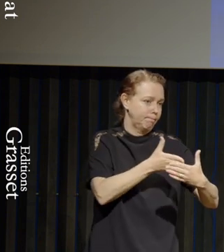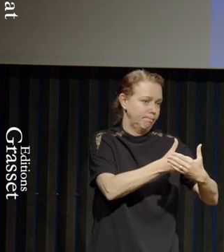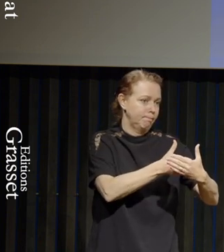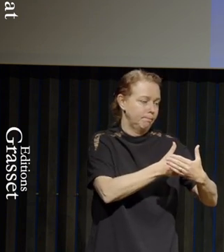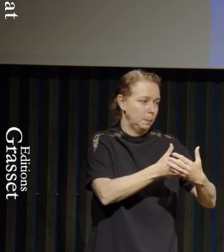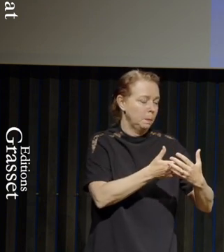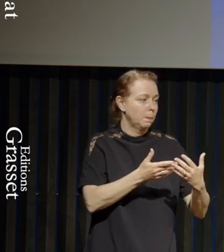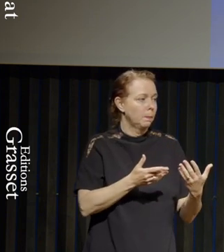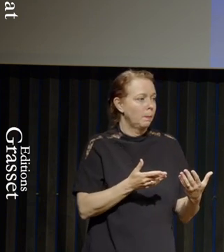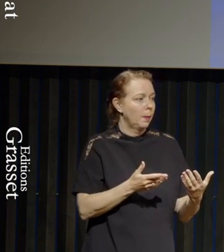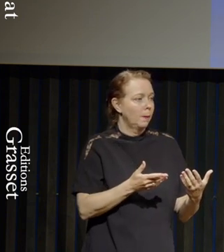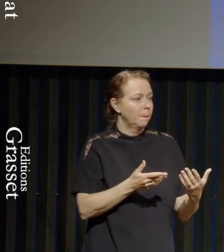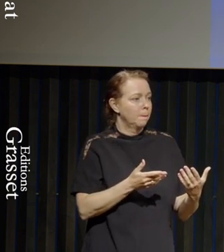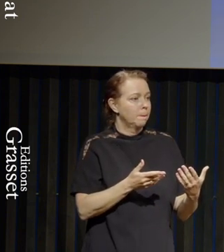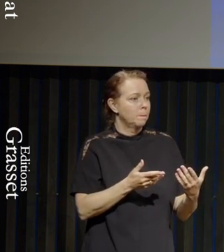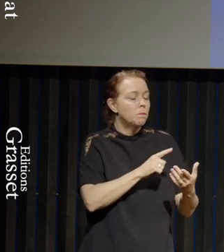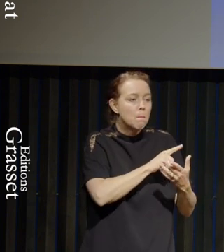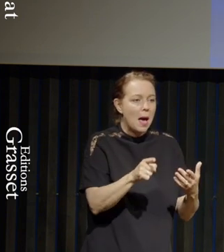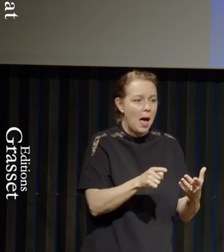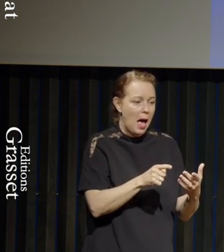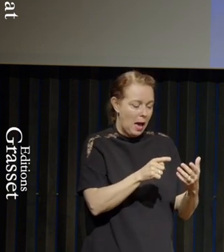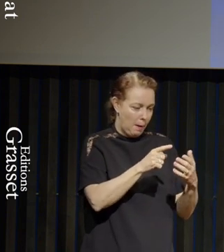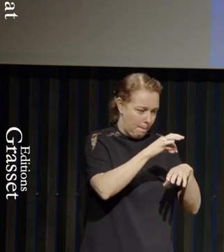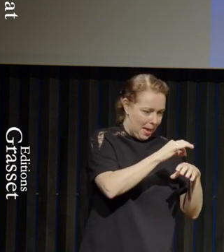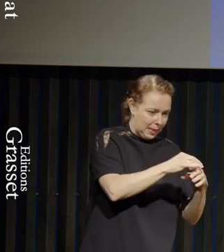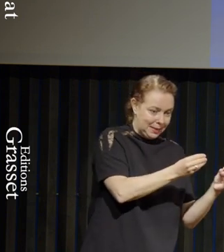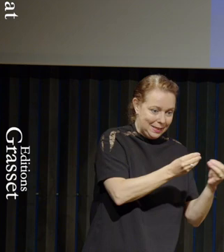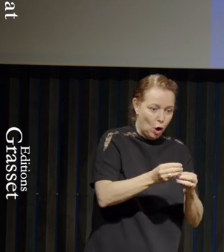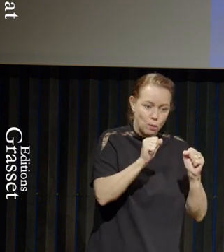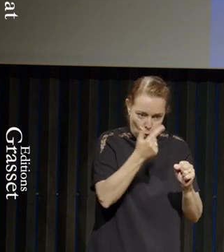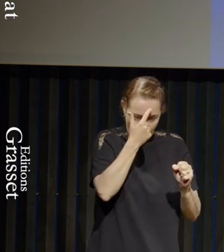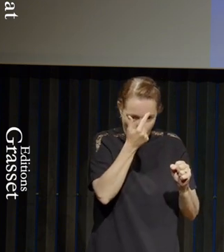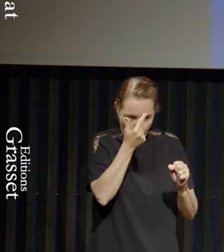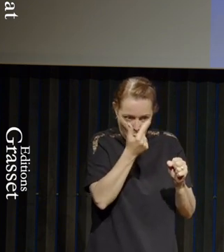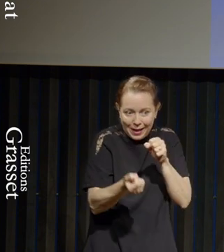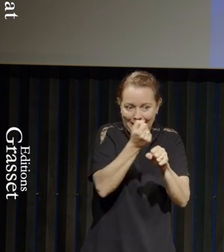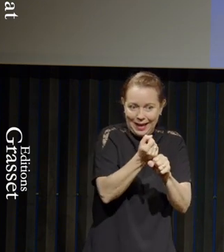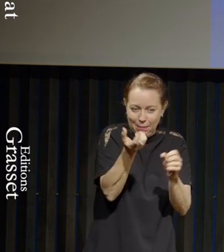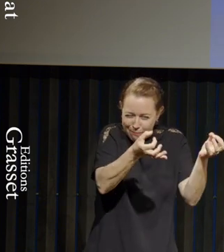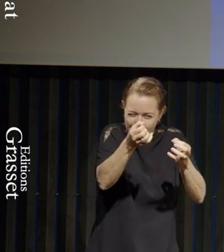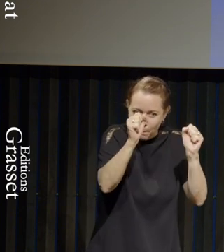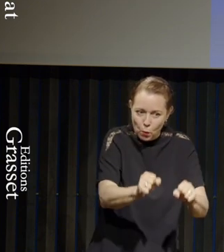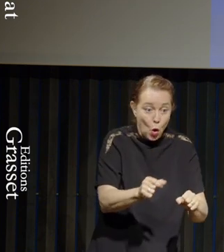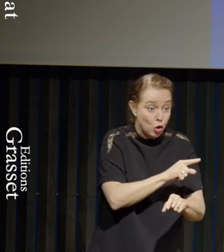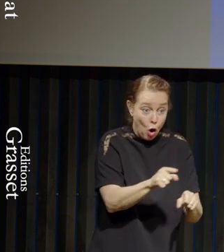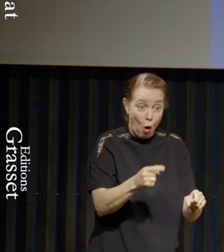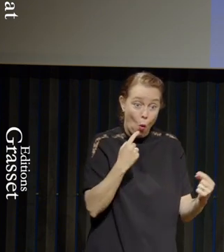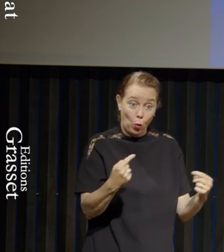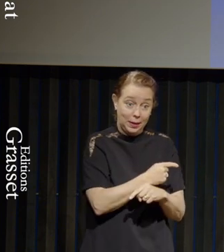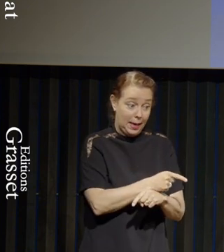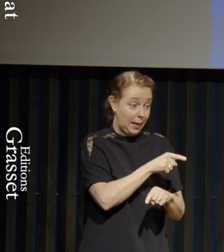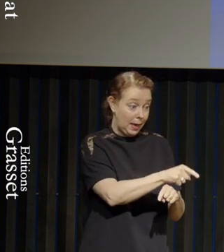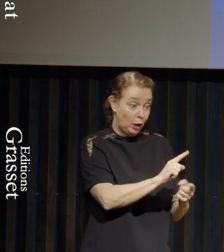pas quelque chose qui nourrit la création, elle est quelque chose qui, bien souvent, ne la rend pas possible du